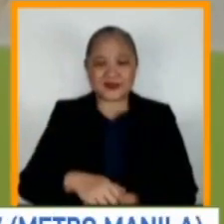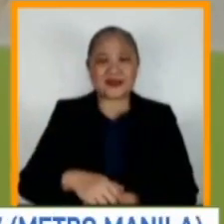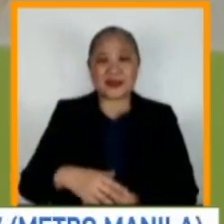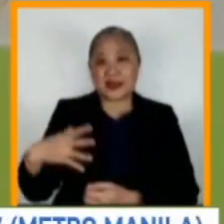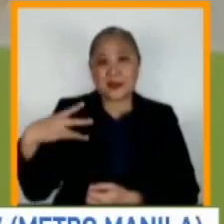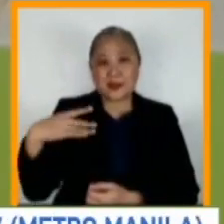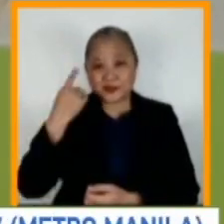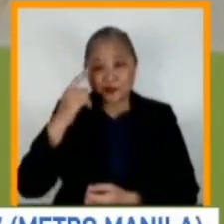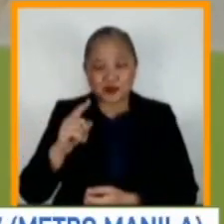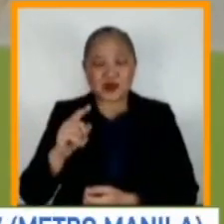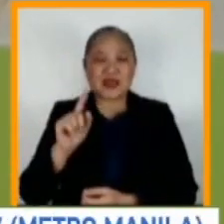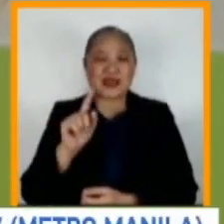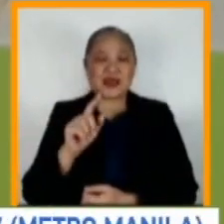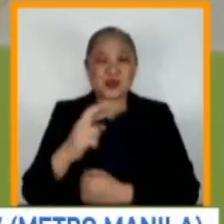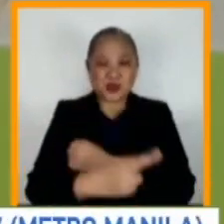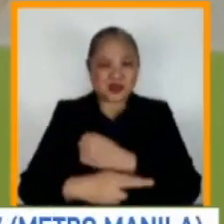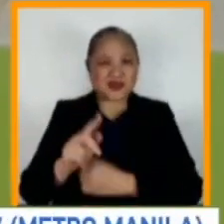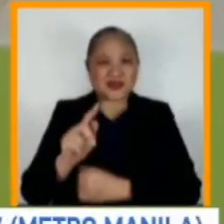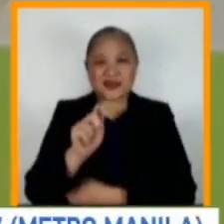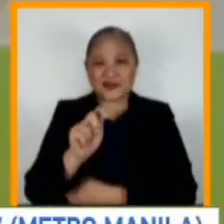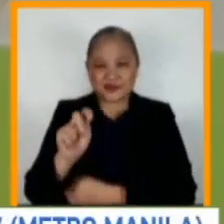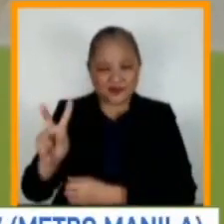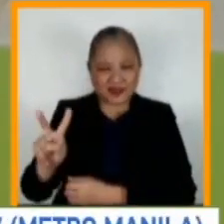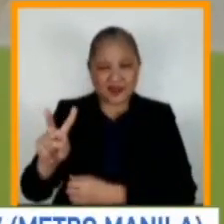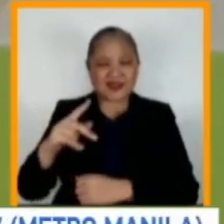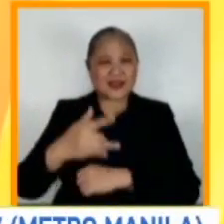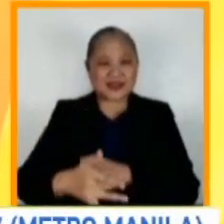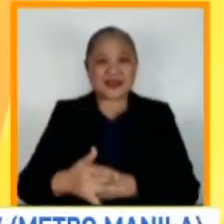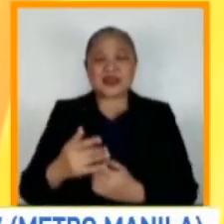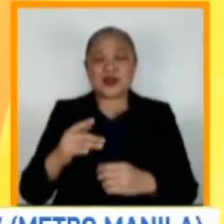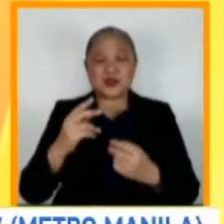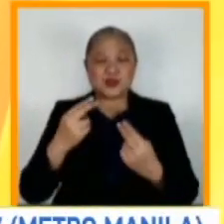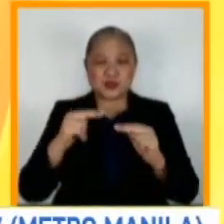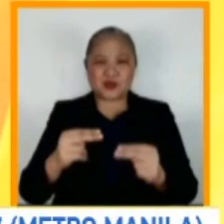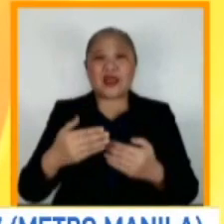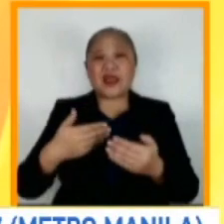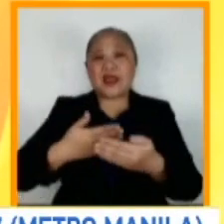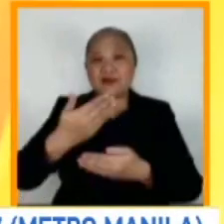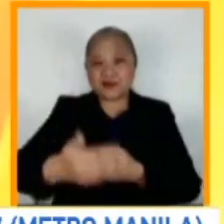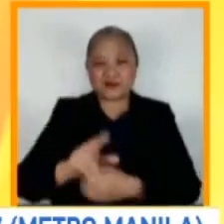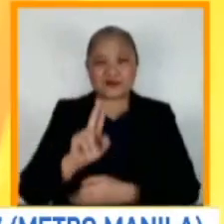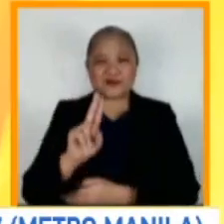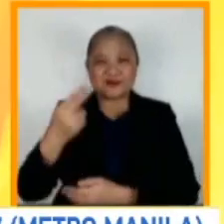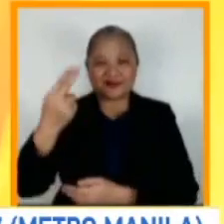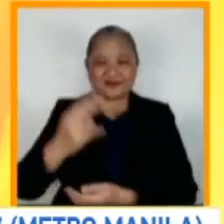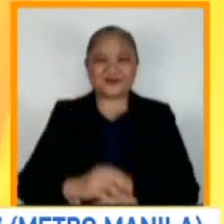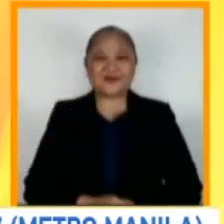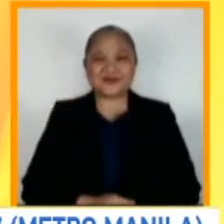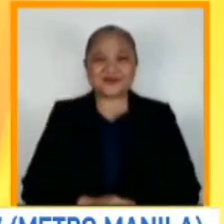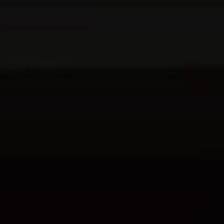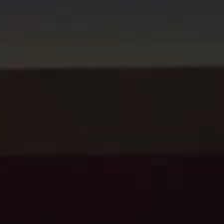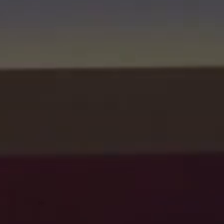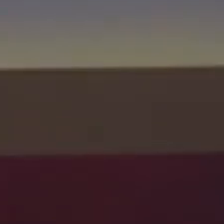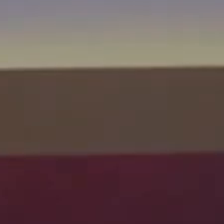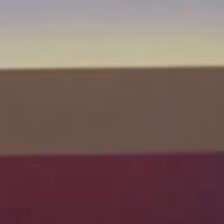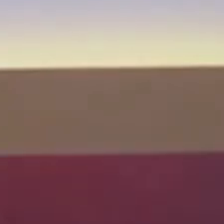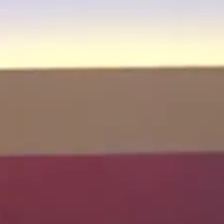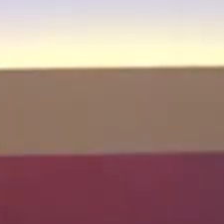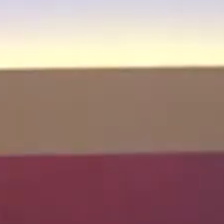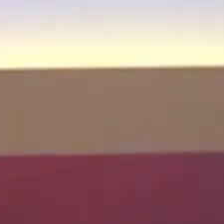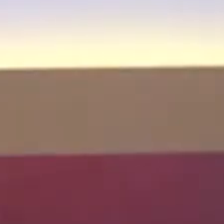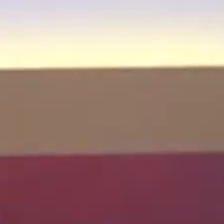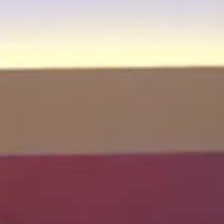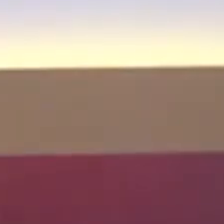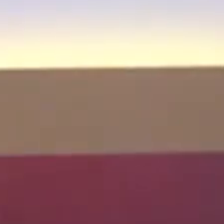Edition mamaya pagkatapos ng unang hirit. Maris? Madamang salamat, Caitlin Revilla.